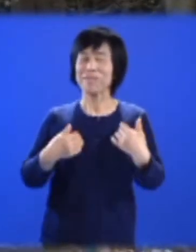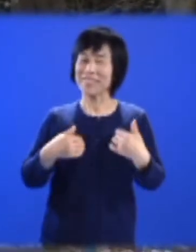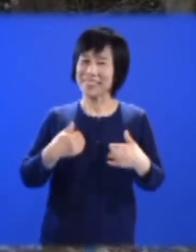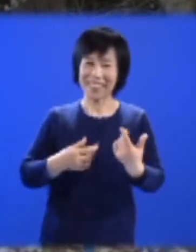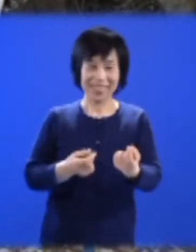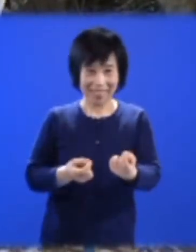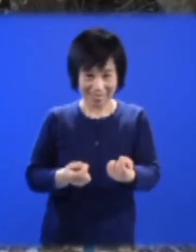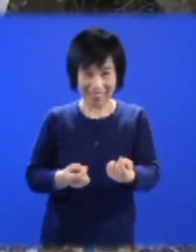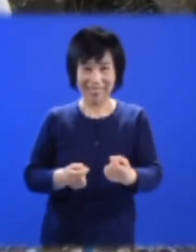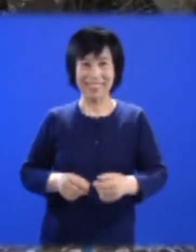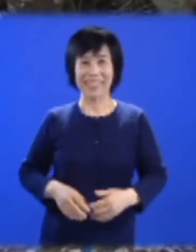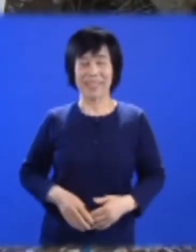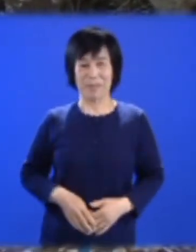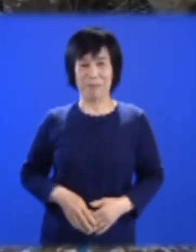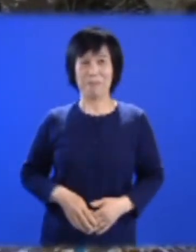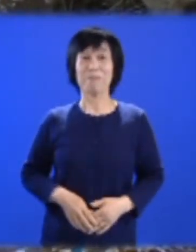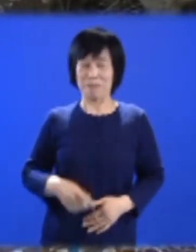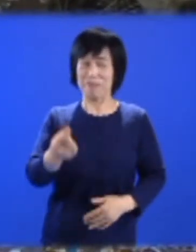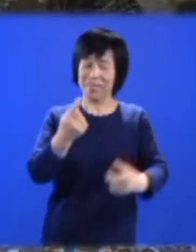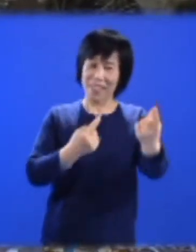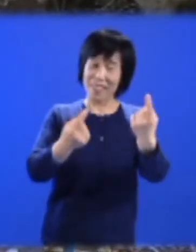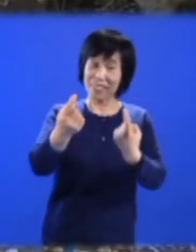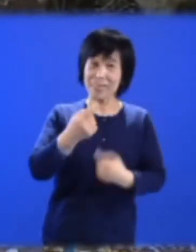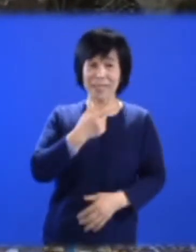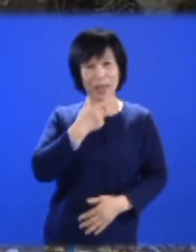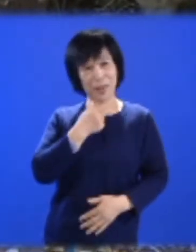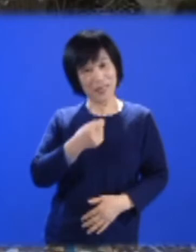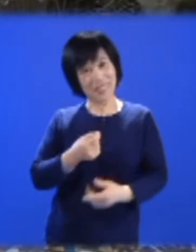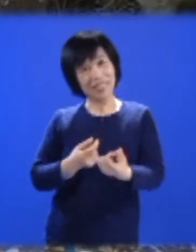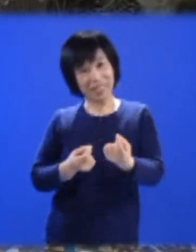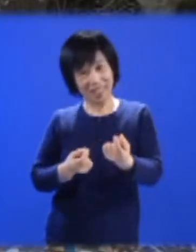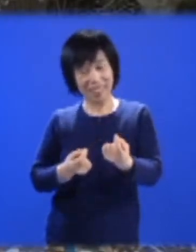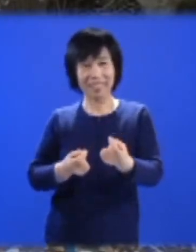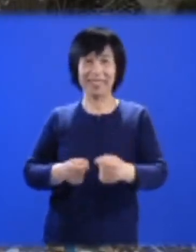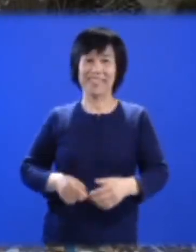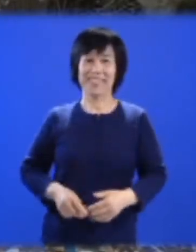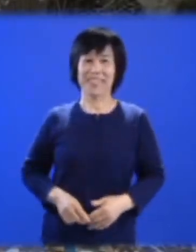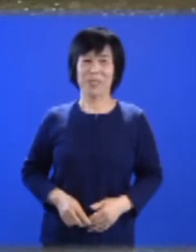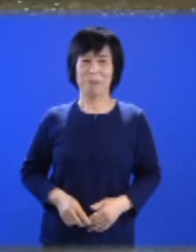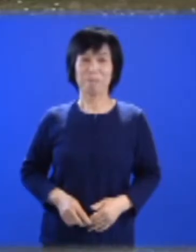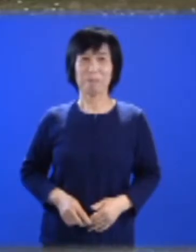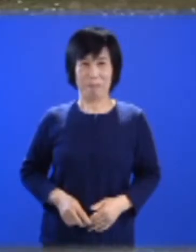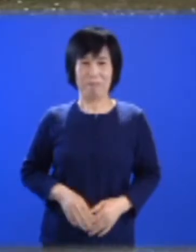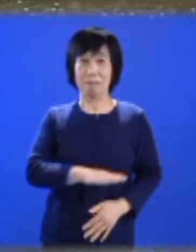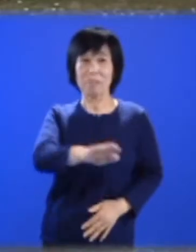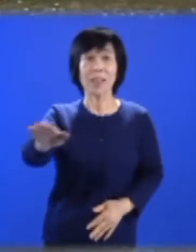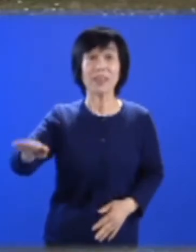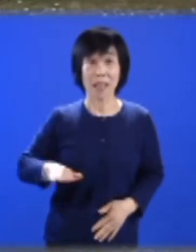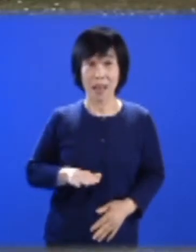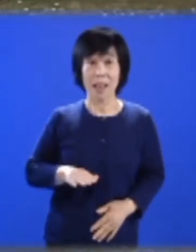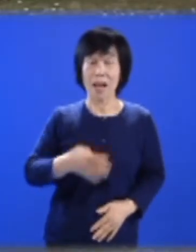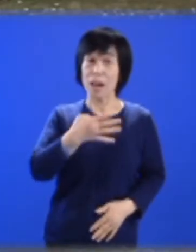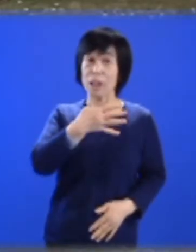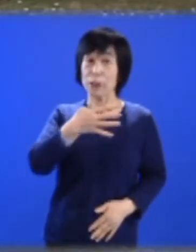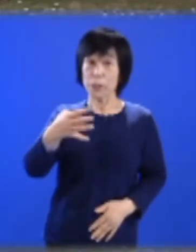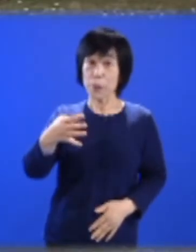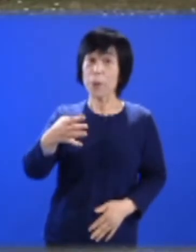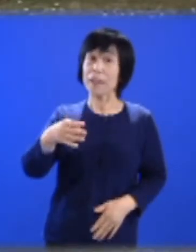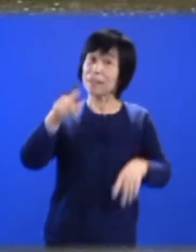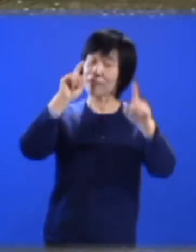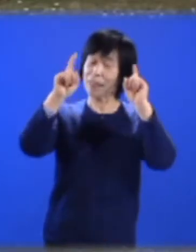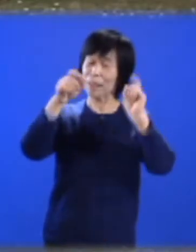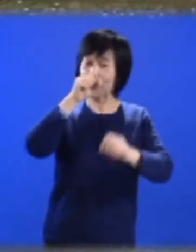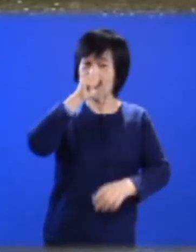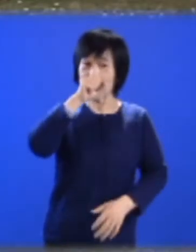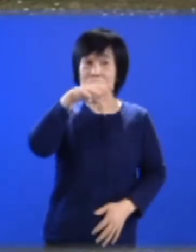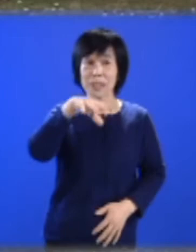楽しかったよね。みんなに来てもらいたいところばかりだったよね。皆さんも四日市のお出か